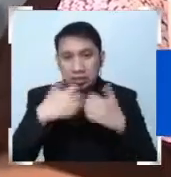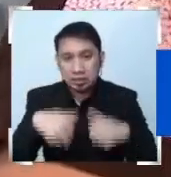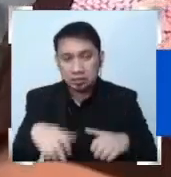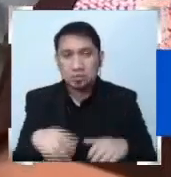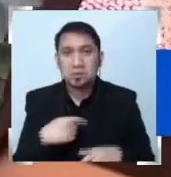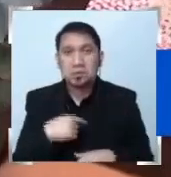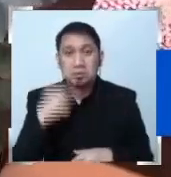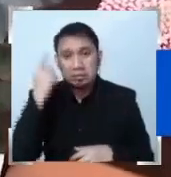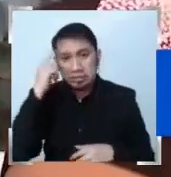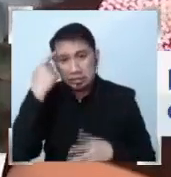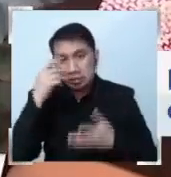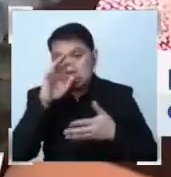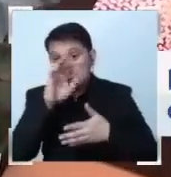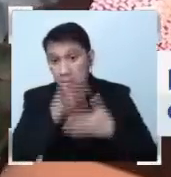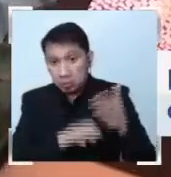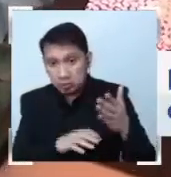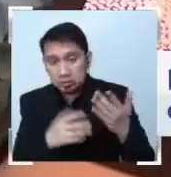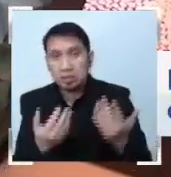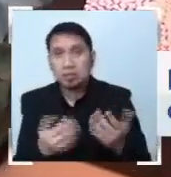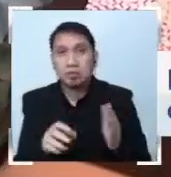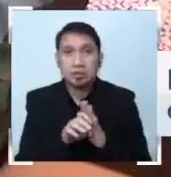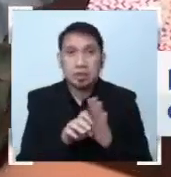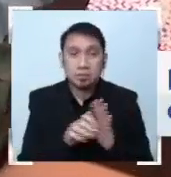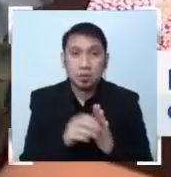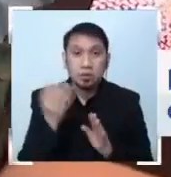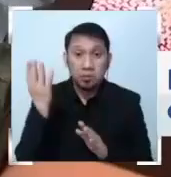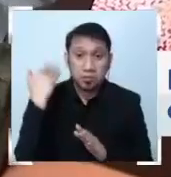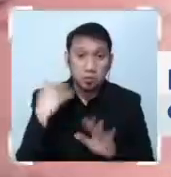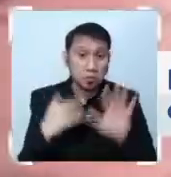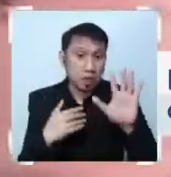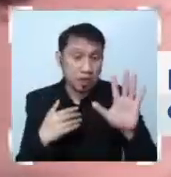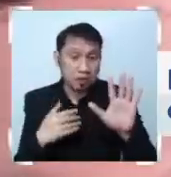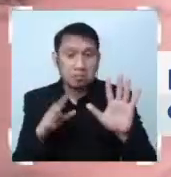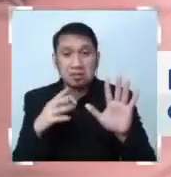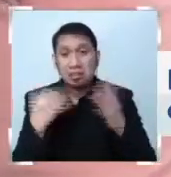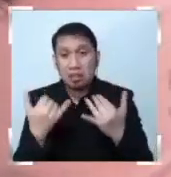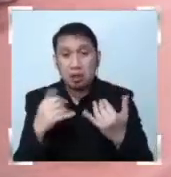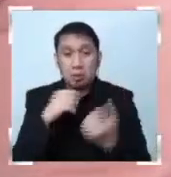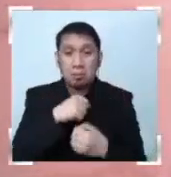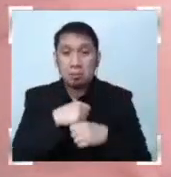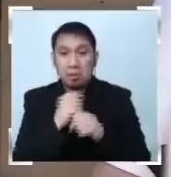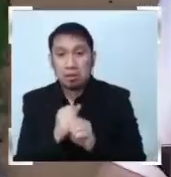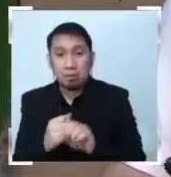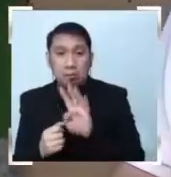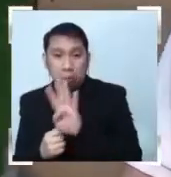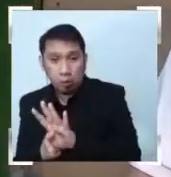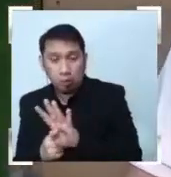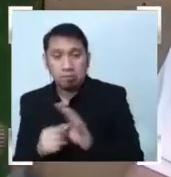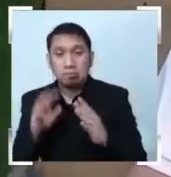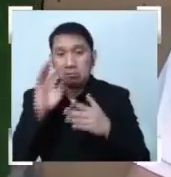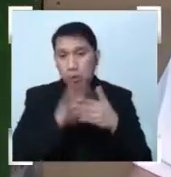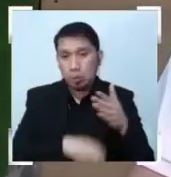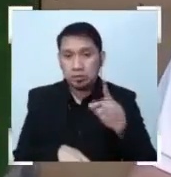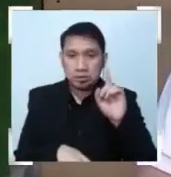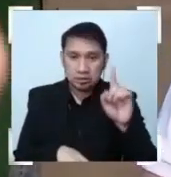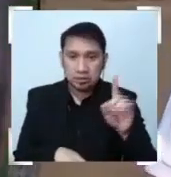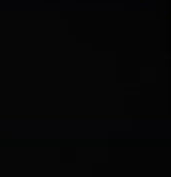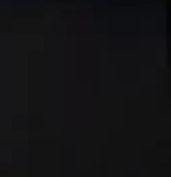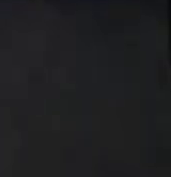piraso. Halimbawa, dati 5, gawin na lang 4. Ako si Bernadette Reyes, ang inyong saksi.